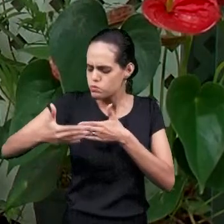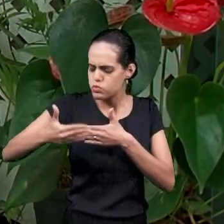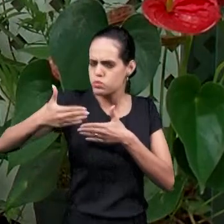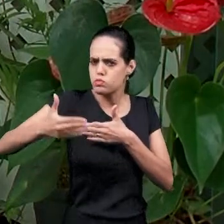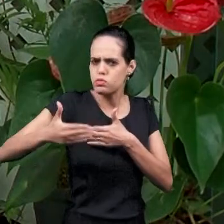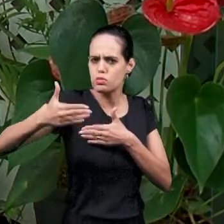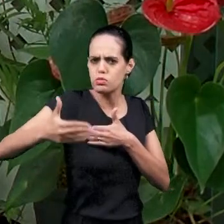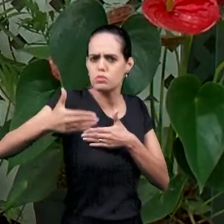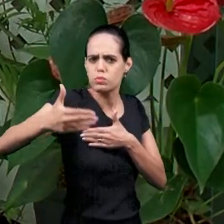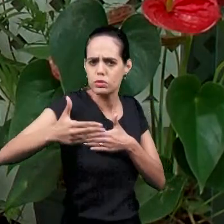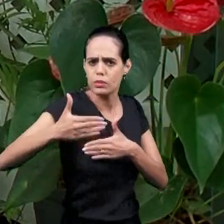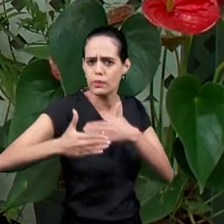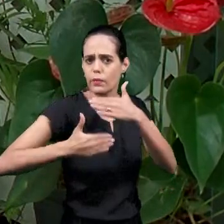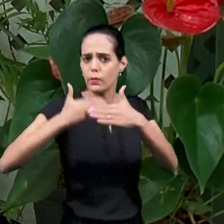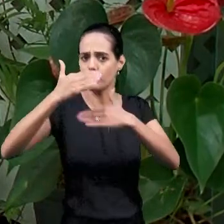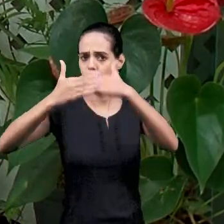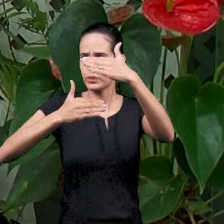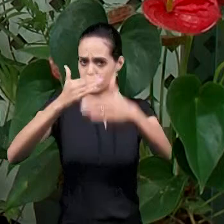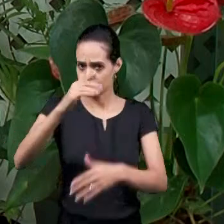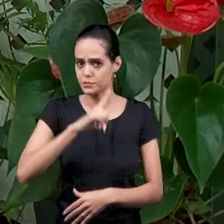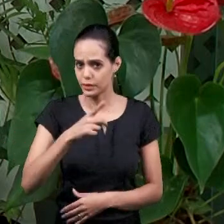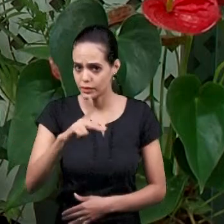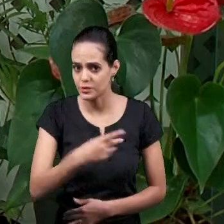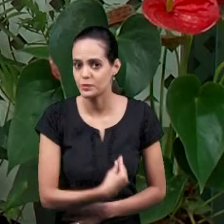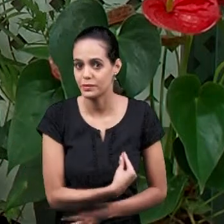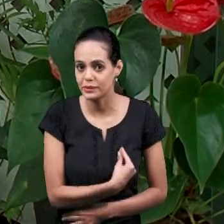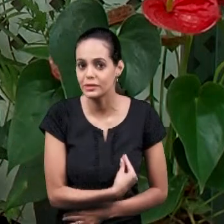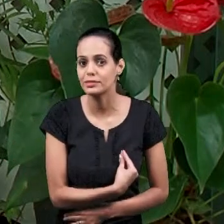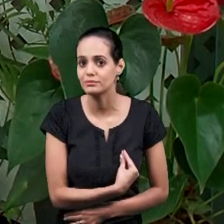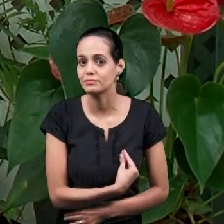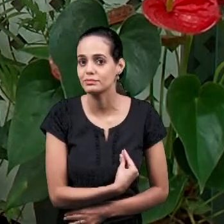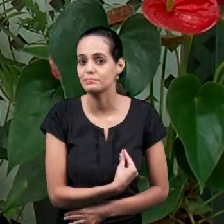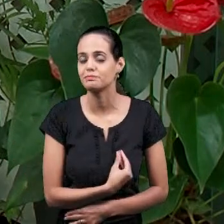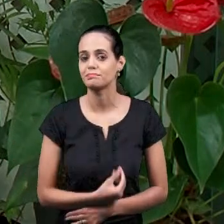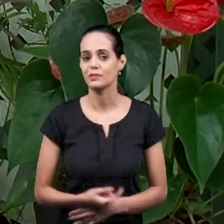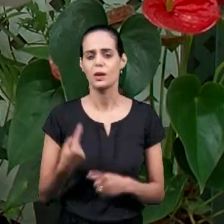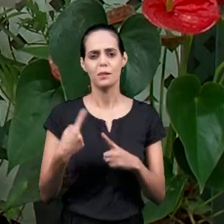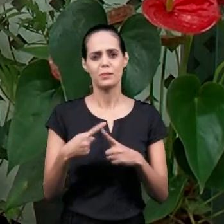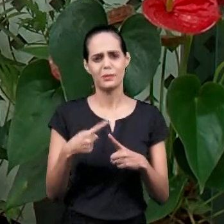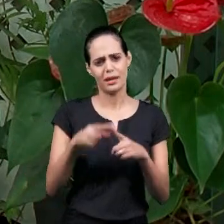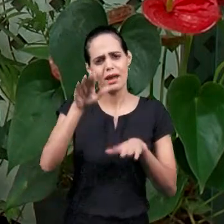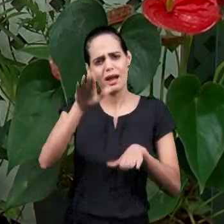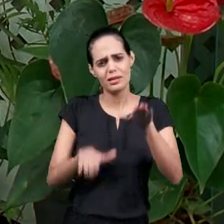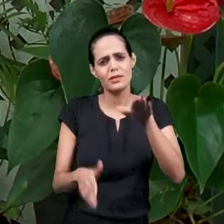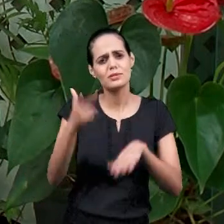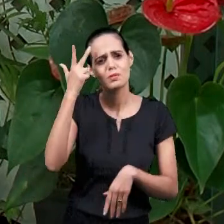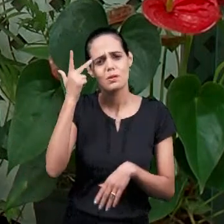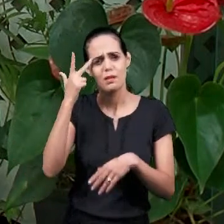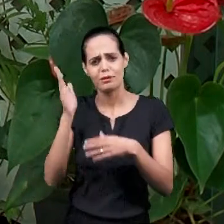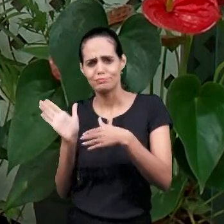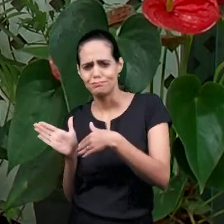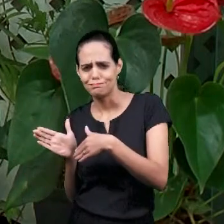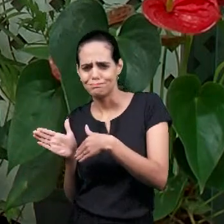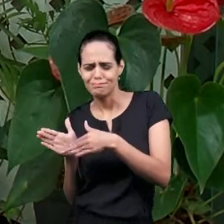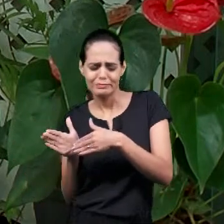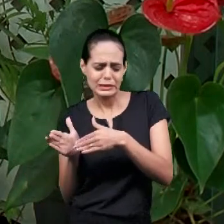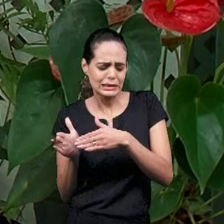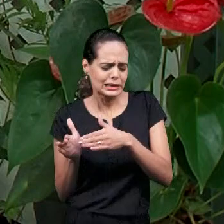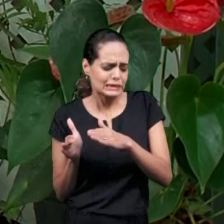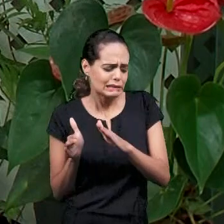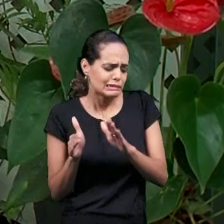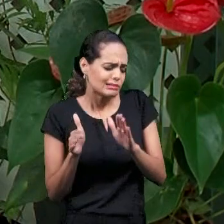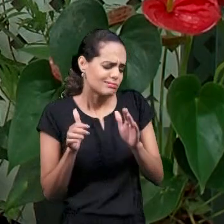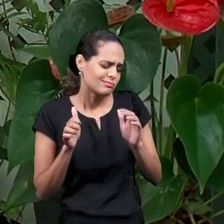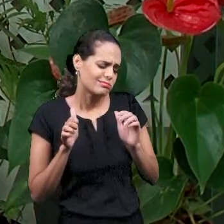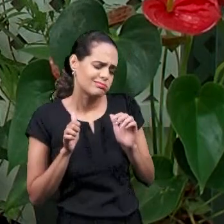de cela. S'il y a eu cela dans votre vie. Parce qu'il y a toujours donc un